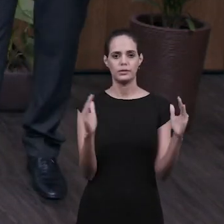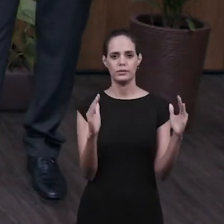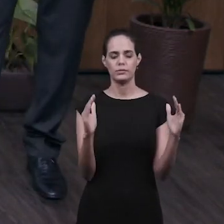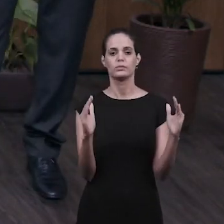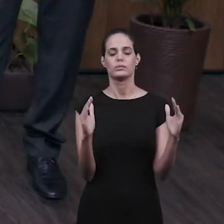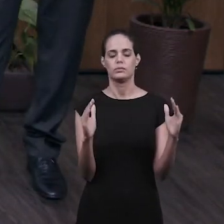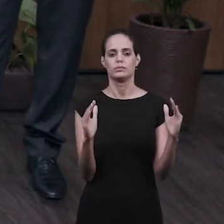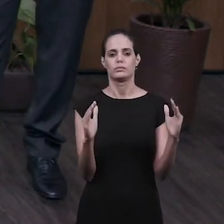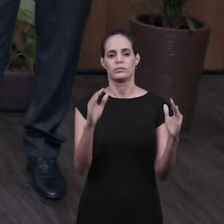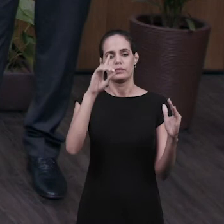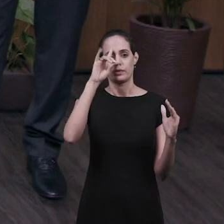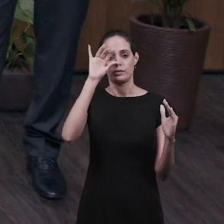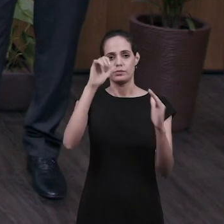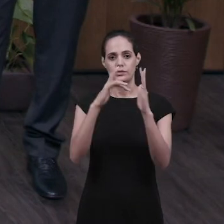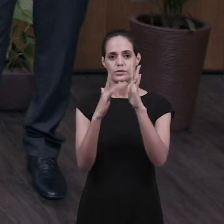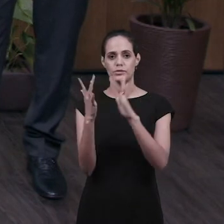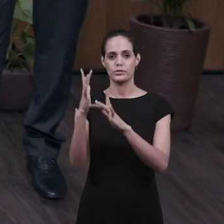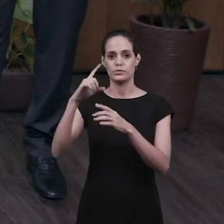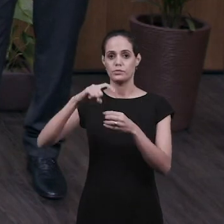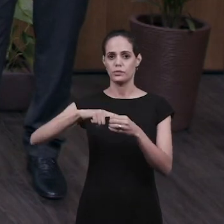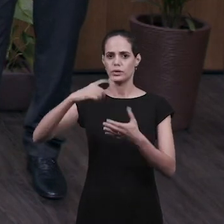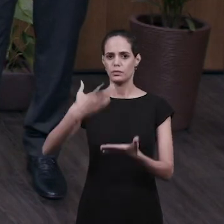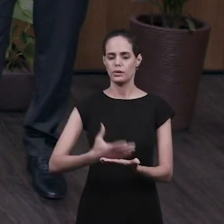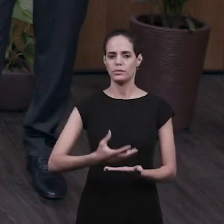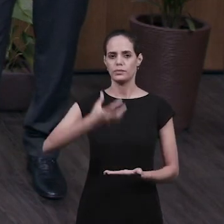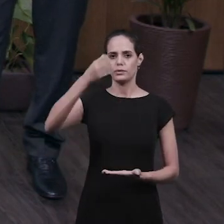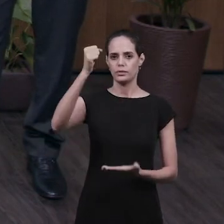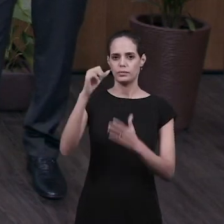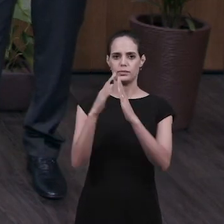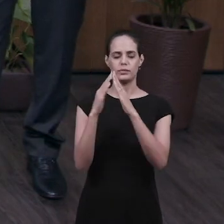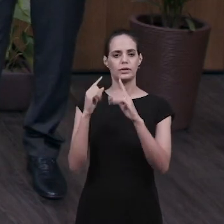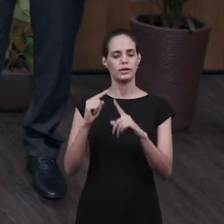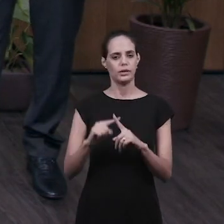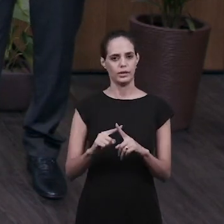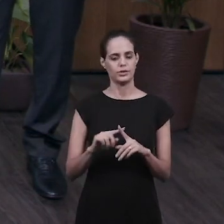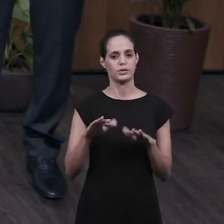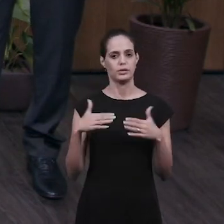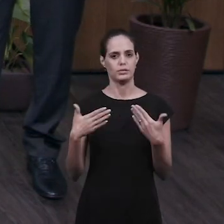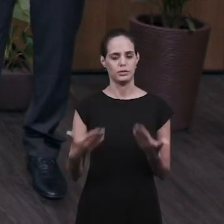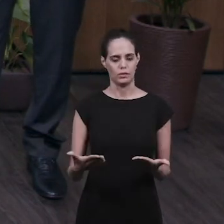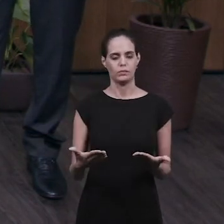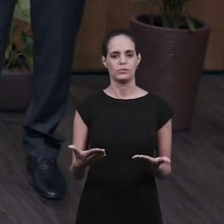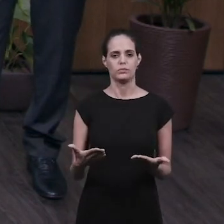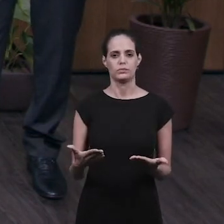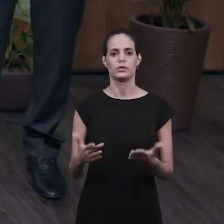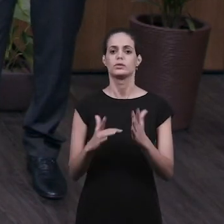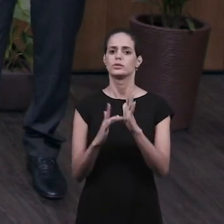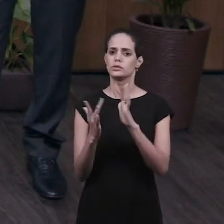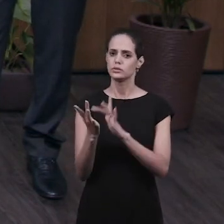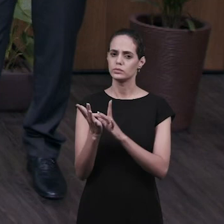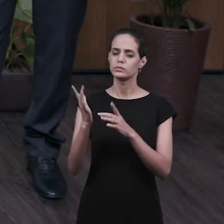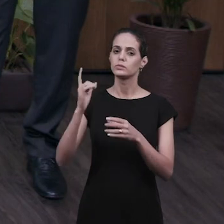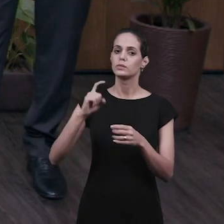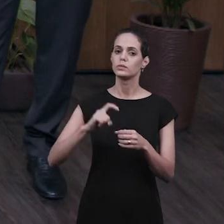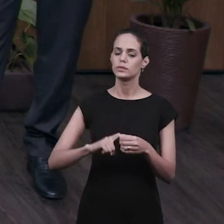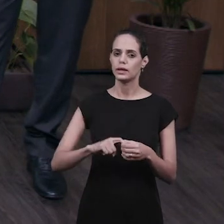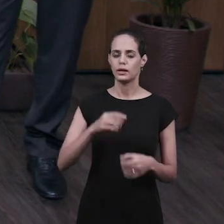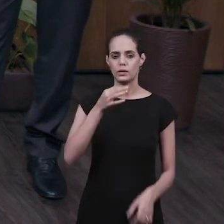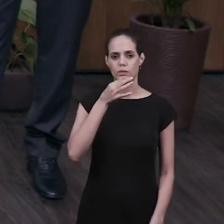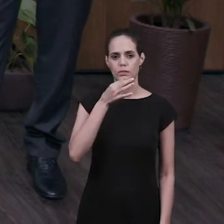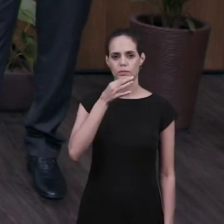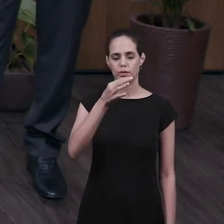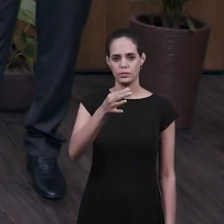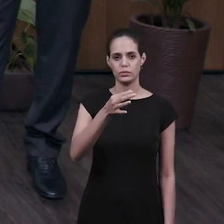moment où se donnerait l'enlèvement de l'Église, c'est-à-dire la venue du